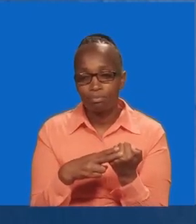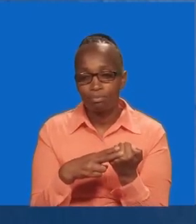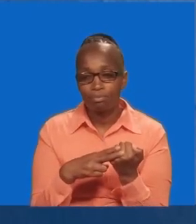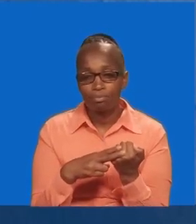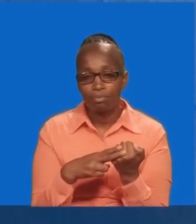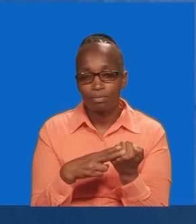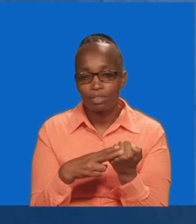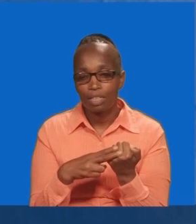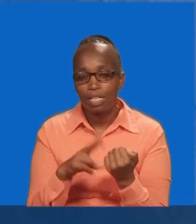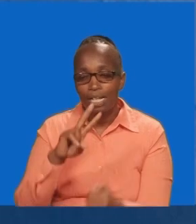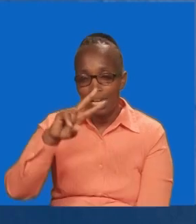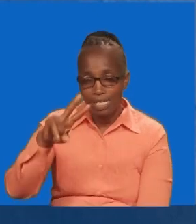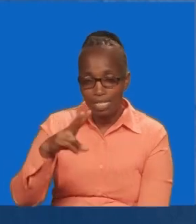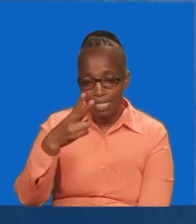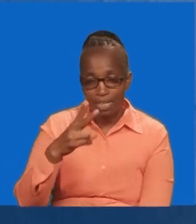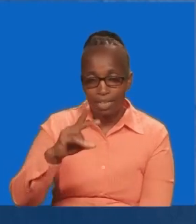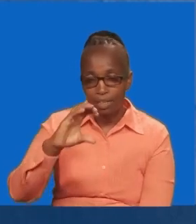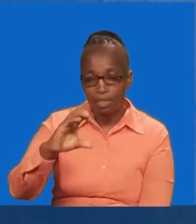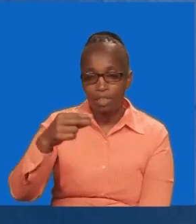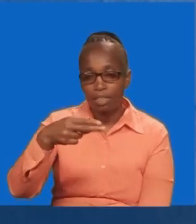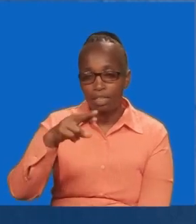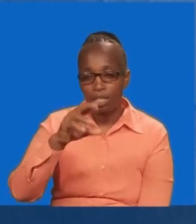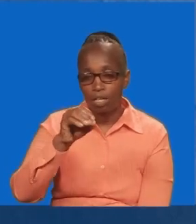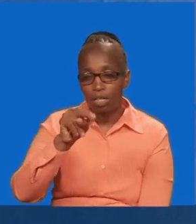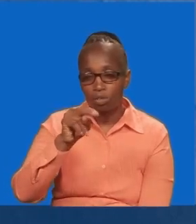nyakati ya pili,